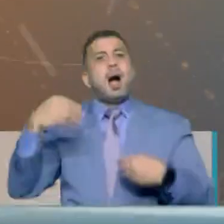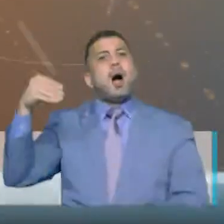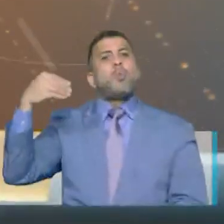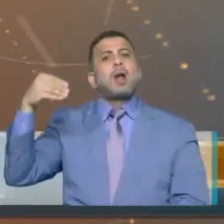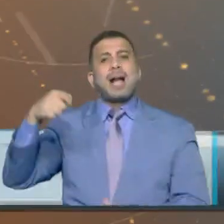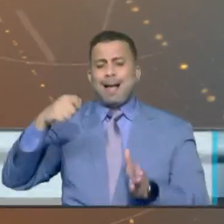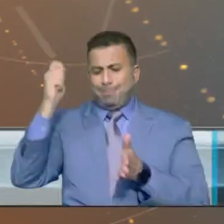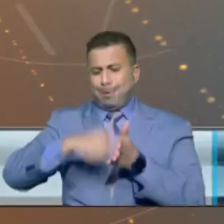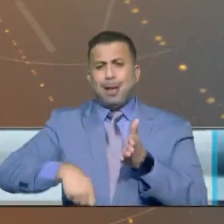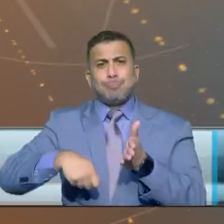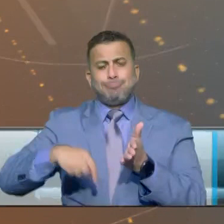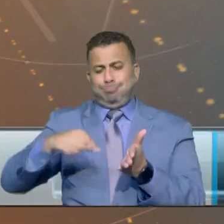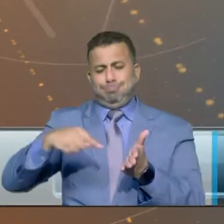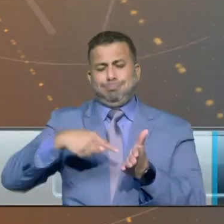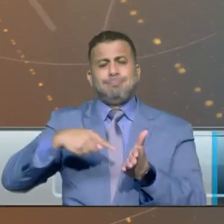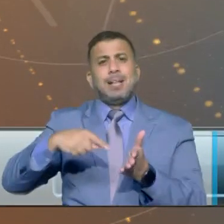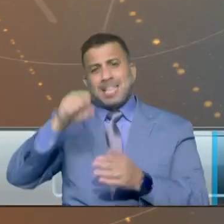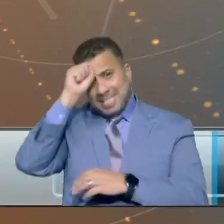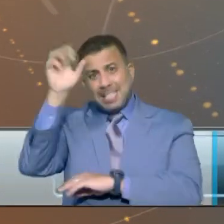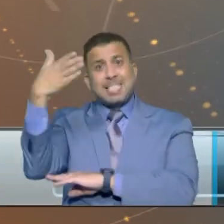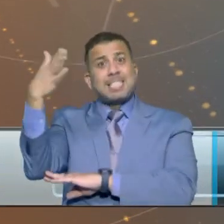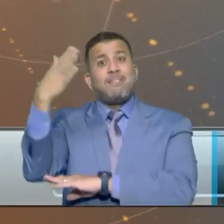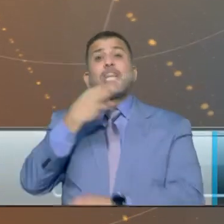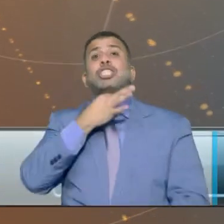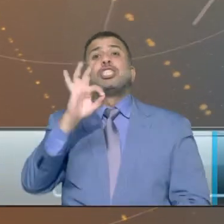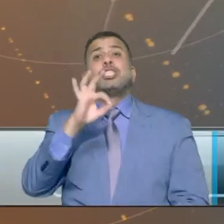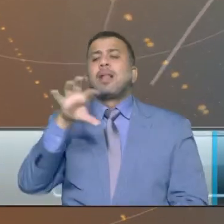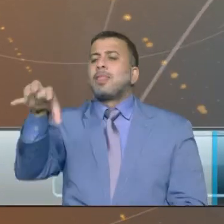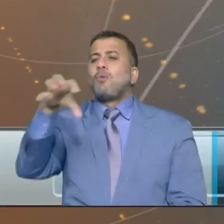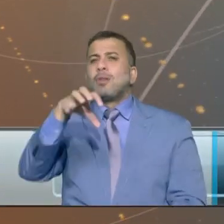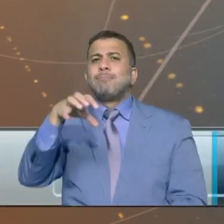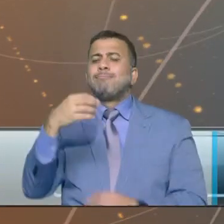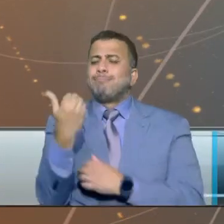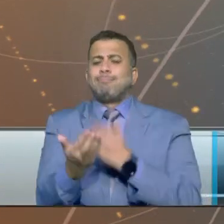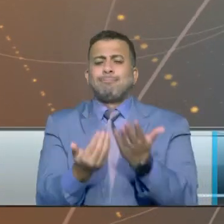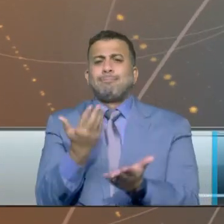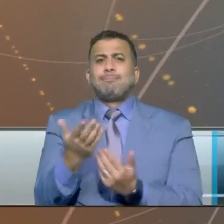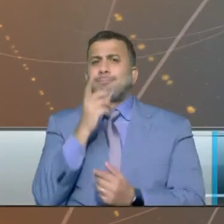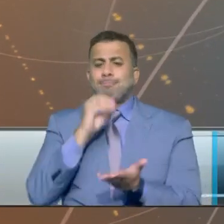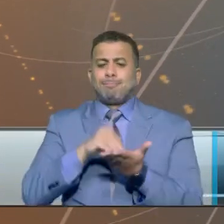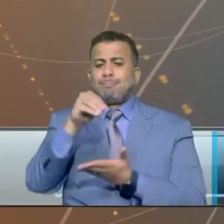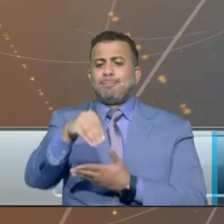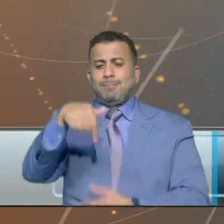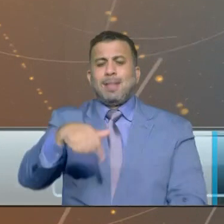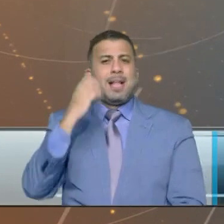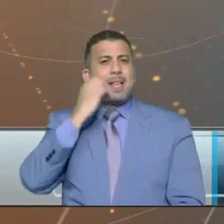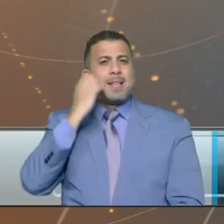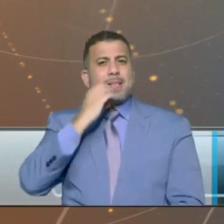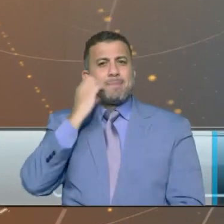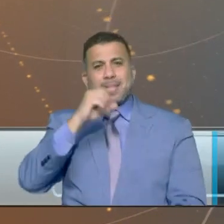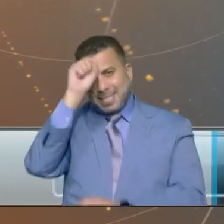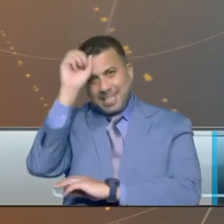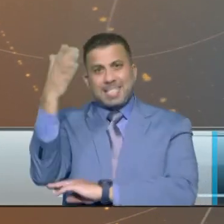اليوم اوراق اعتماد عدد من السفراء الجدد للدول الشقيقه والصديقه المعينين لدى الدوله